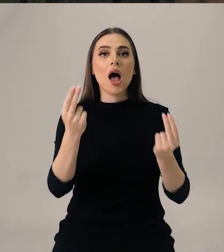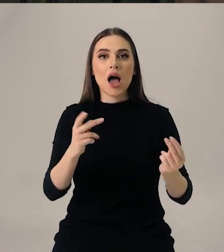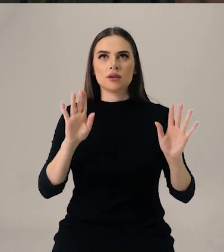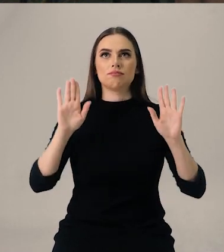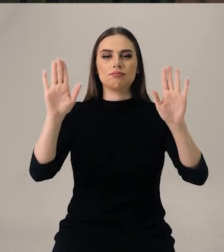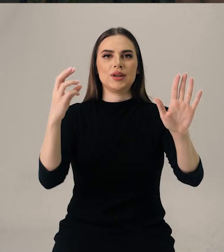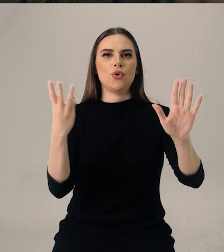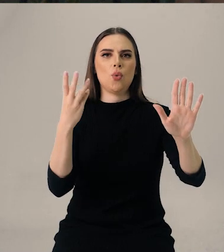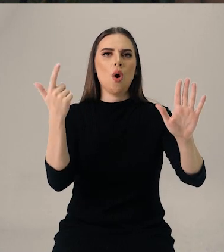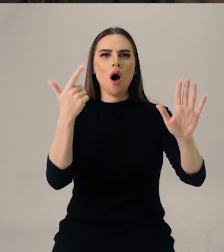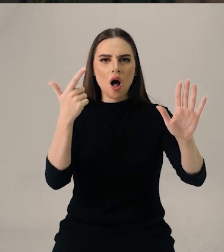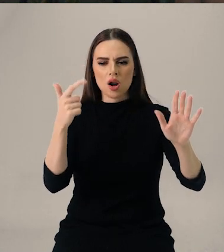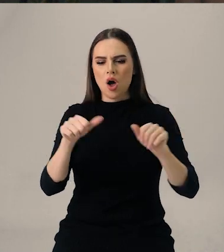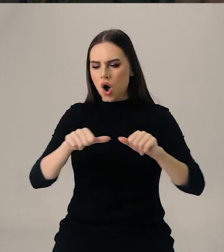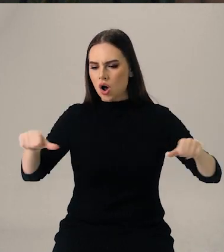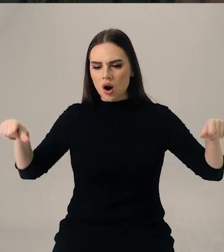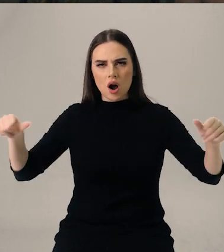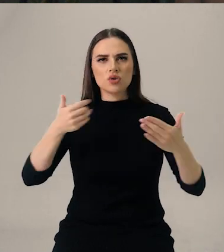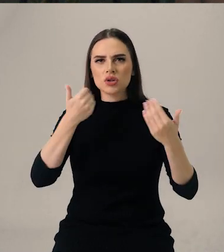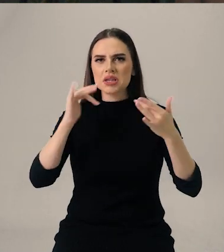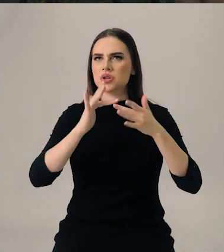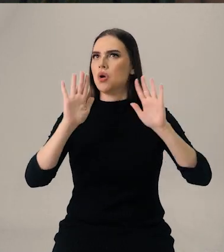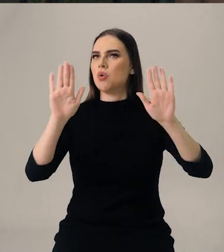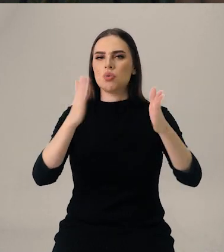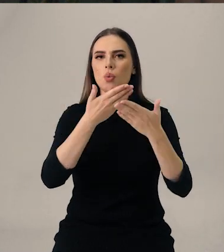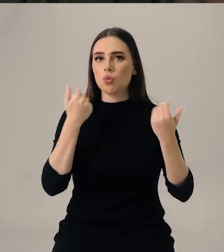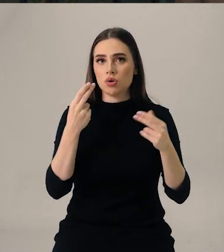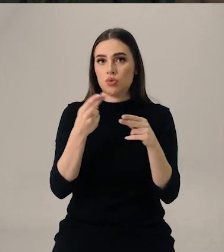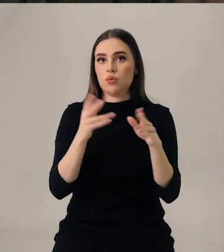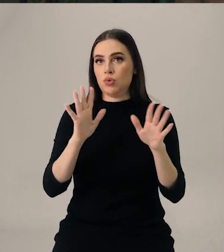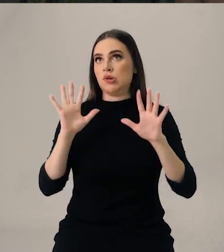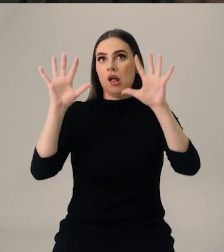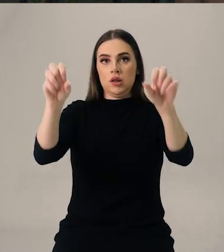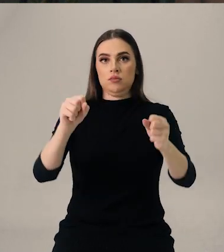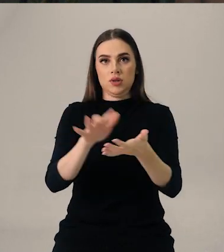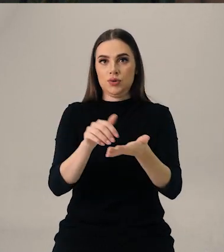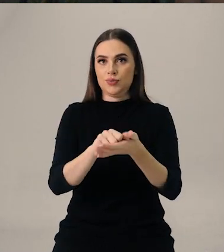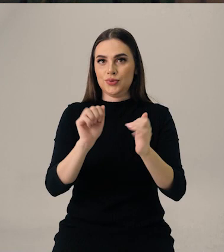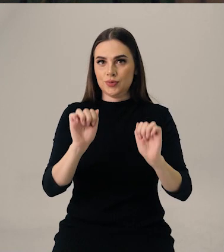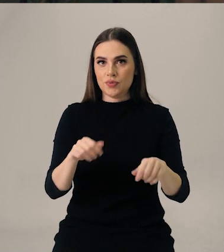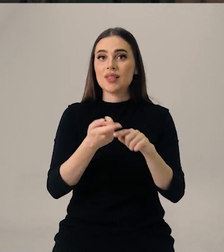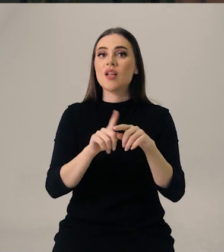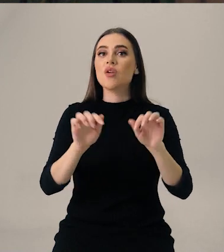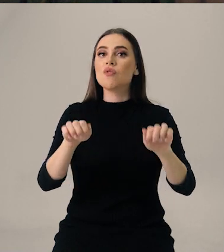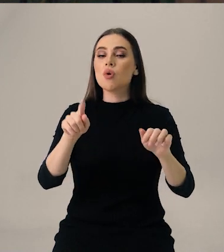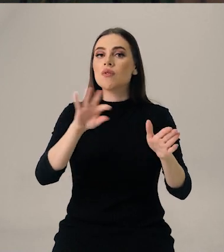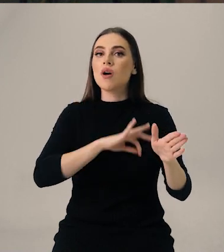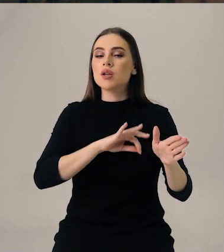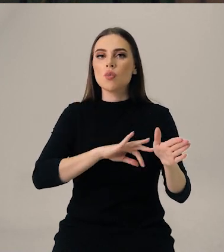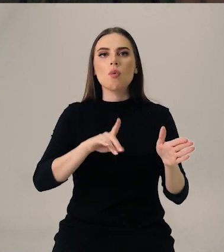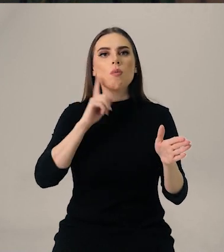Третьяковской галерее без всяких ограждений и защитного стекла. Ничто не мешало напасть на нее. Этой возможностью воспользовался